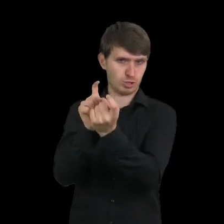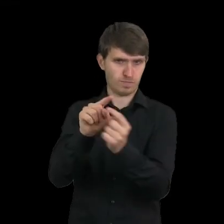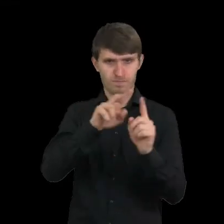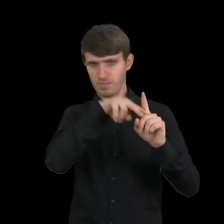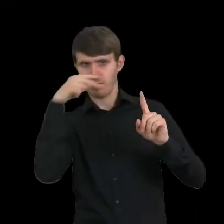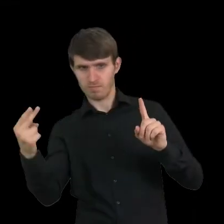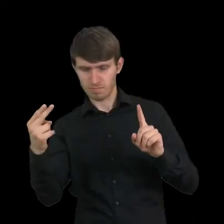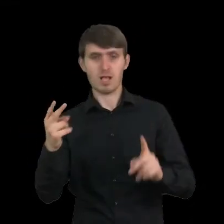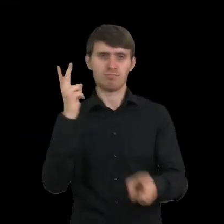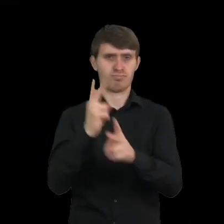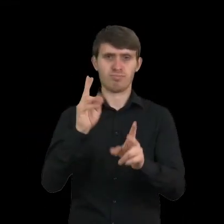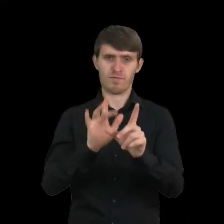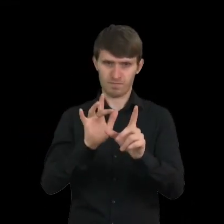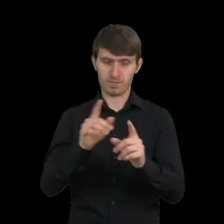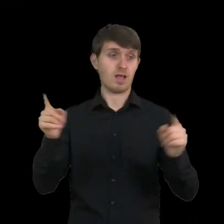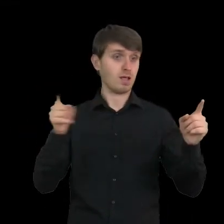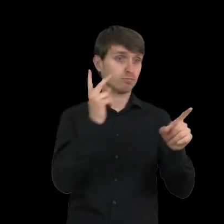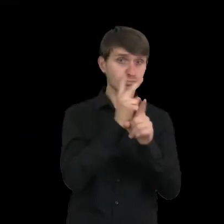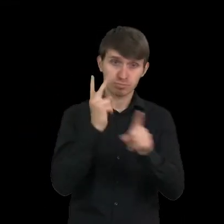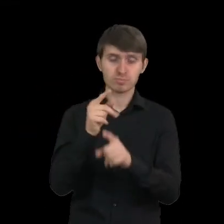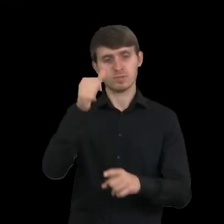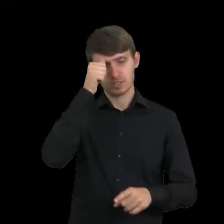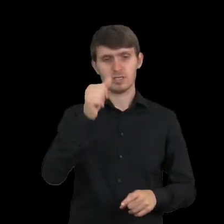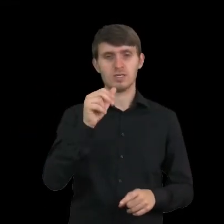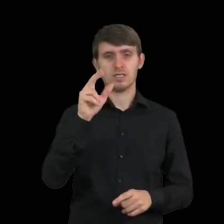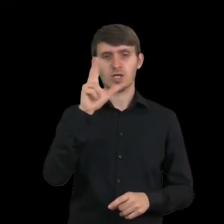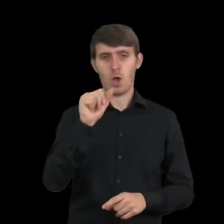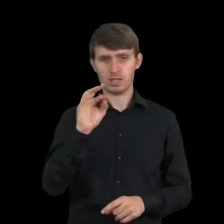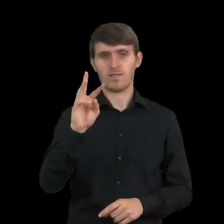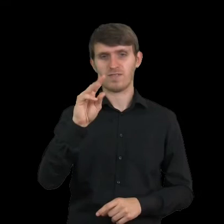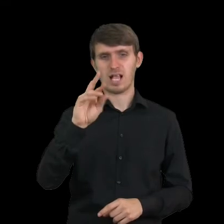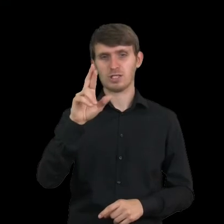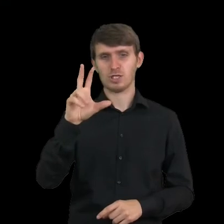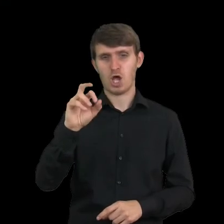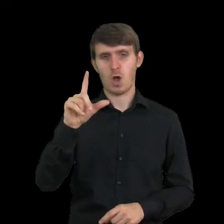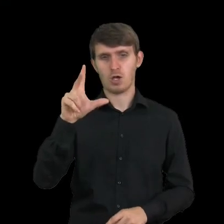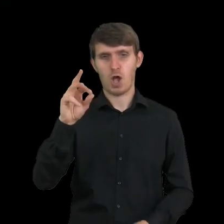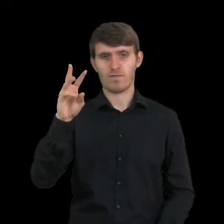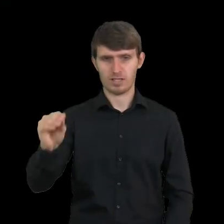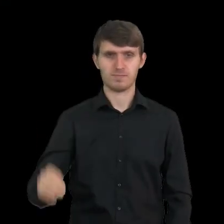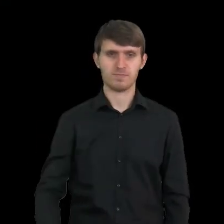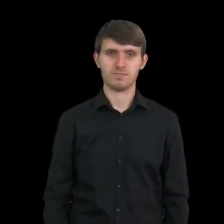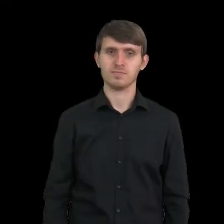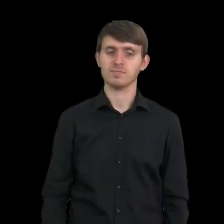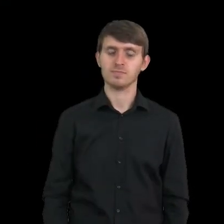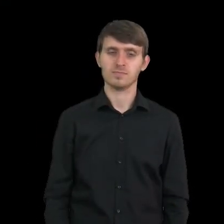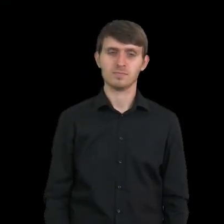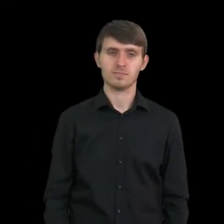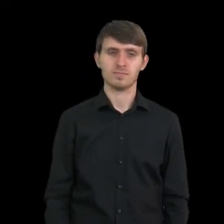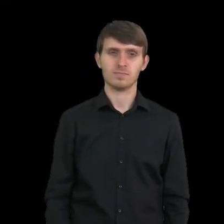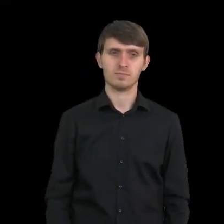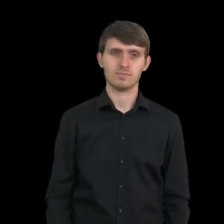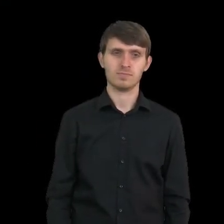I kąt BED, czyli ten, który jest naprzeciwko. Te kąty mają taką samą miarę. I to są kąty